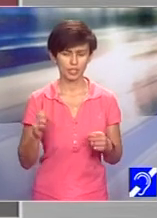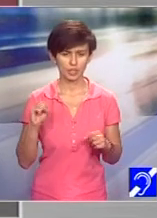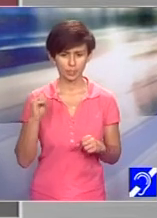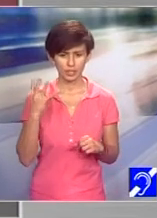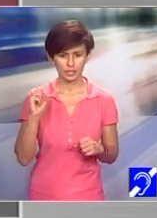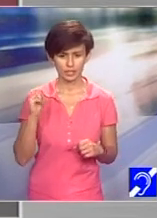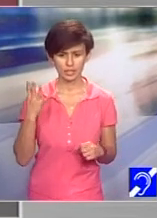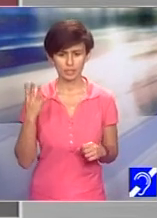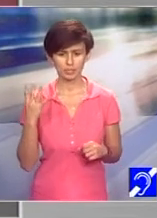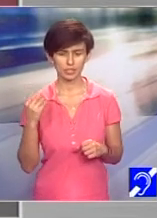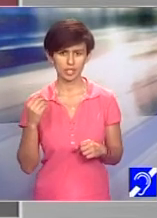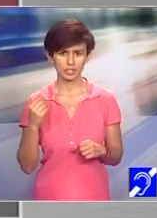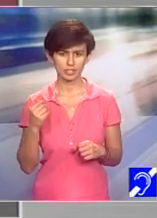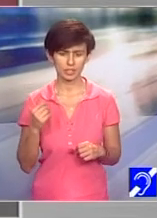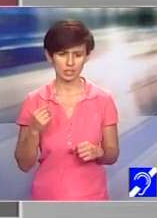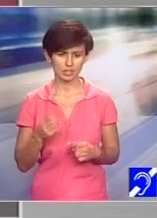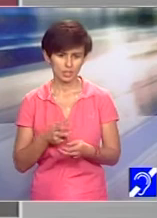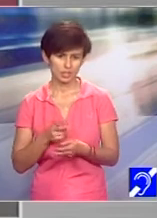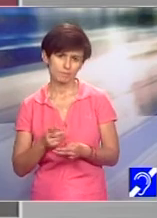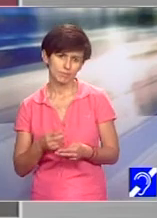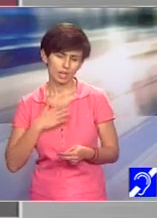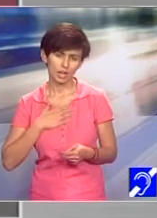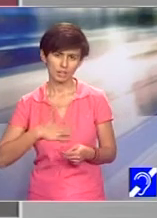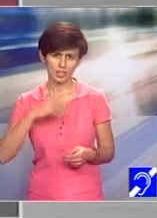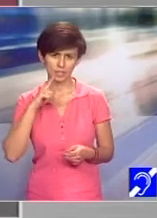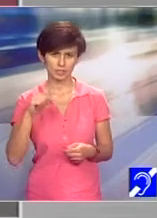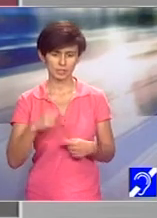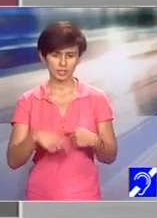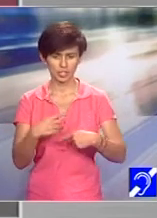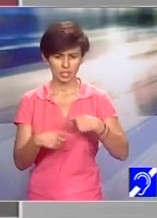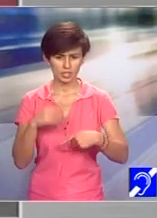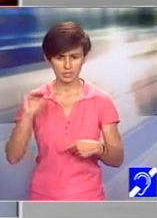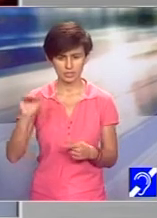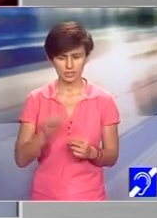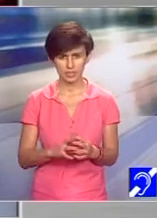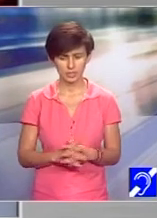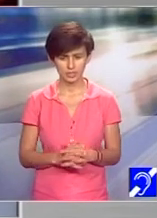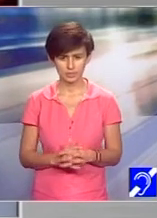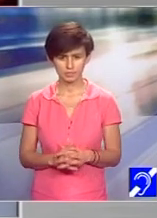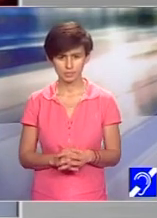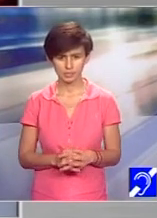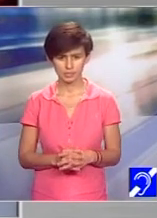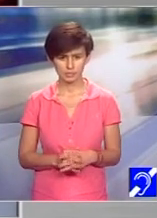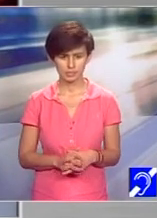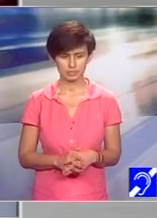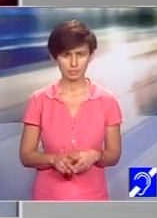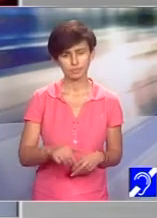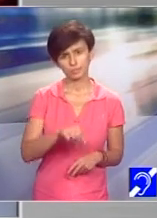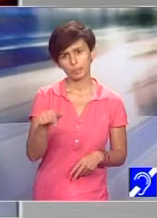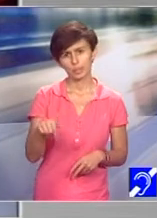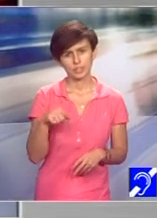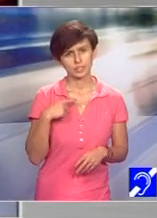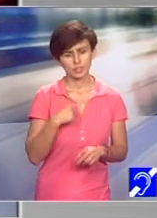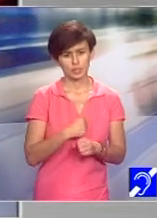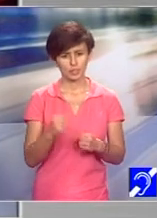salarizării în sănătate, cum că și-ar dori să plece din sistem în cazul în care se merge înainte și... Deci nu punem în discuție așa ceva, să... Noi suntem foarte